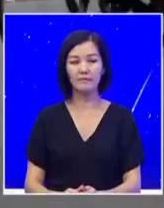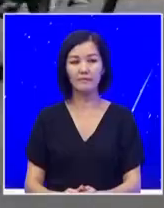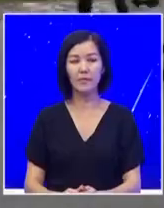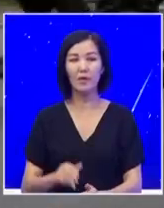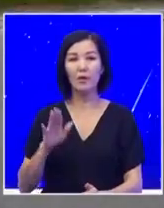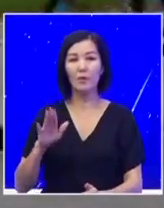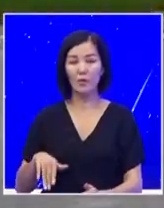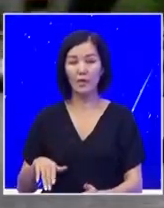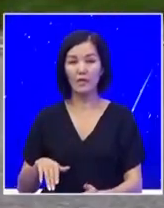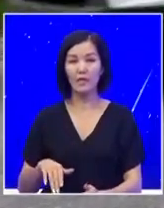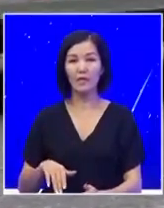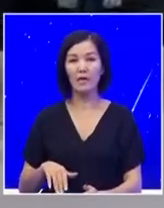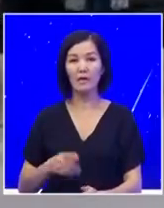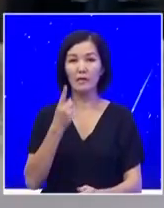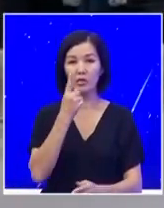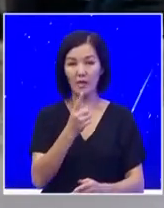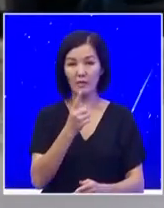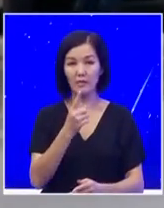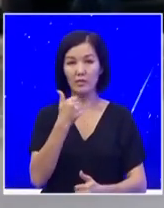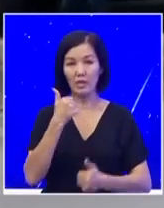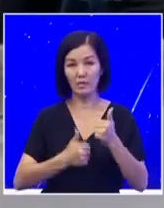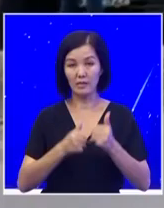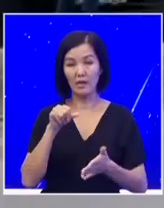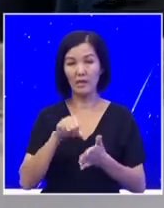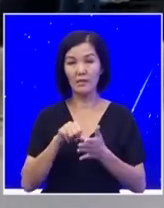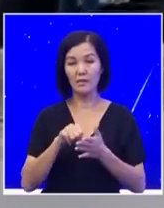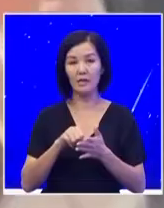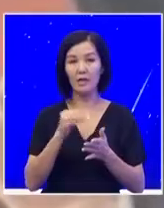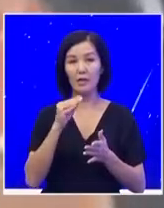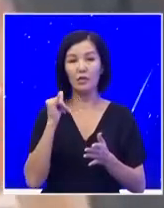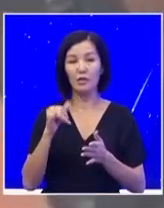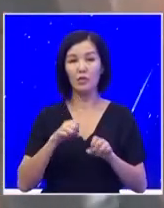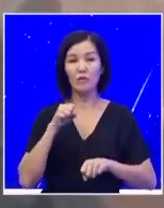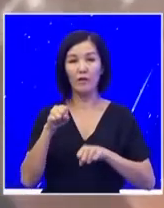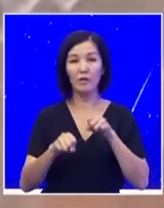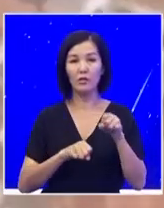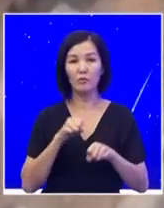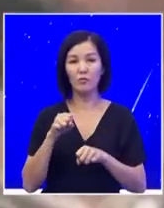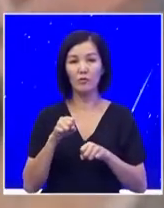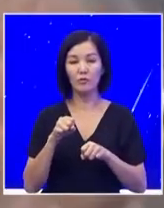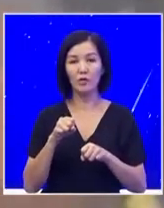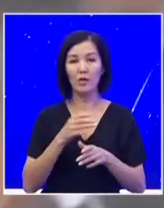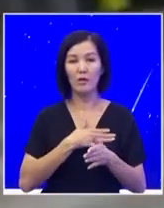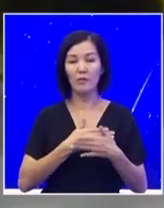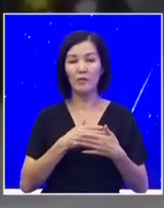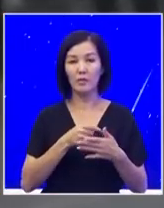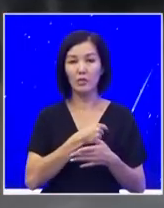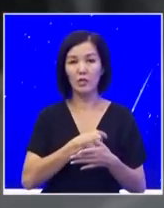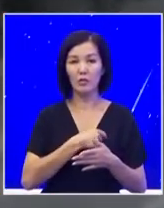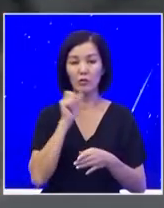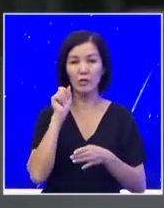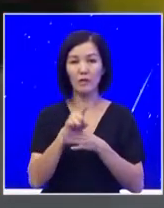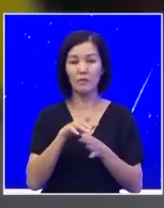Бұдан соң жерлестеріміз командалық және жекелей сында өнер көрсетті. Бұл кезеңде де жетісулық велошабандоздар білгенінен жаңылған жоқ. Жаттықтырушылар